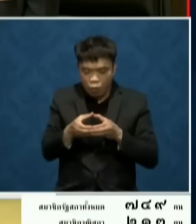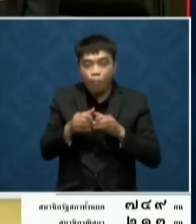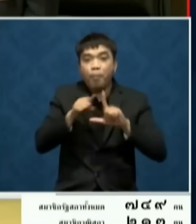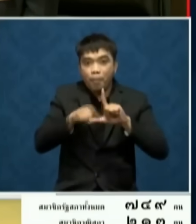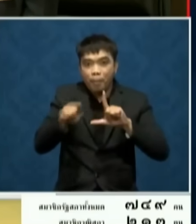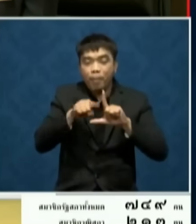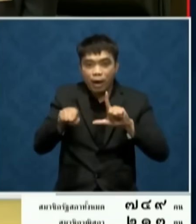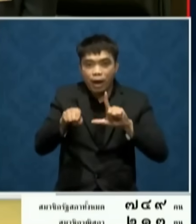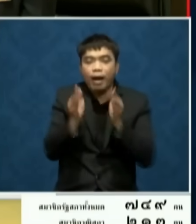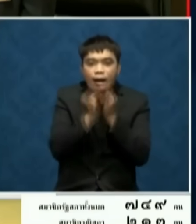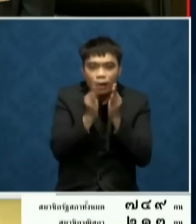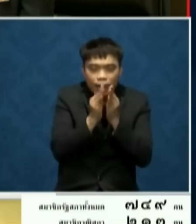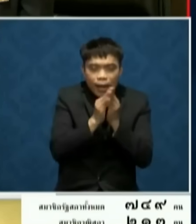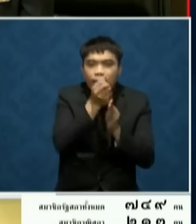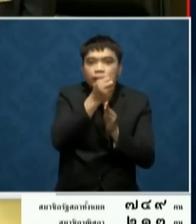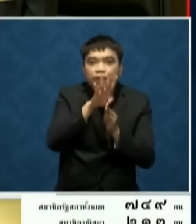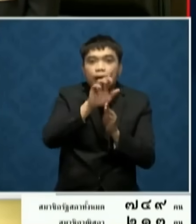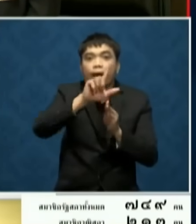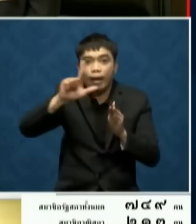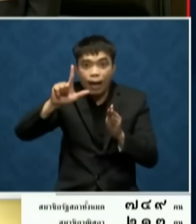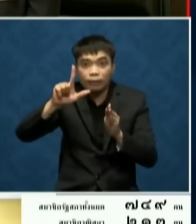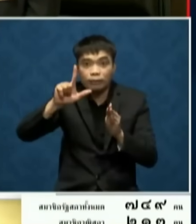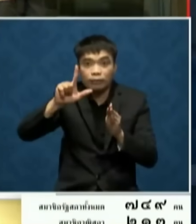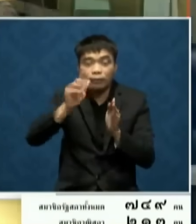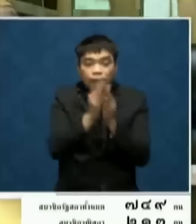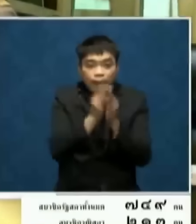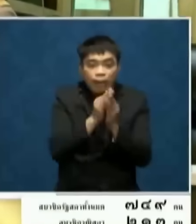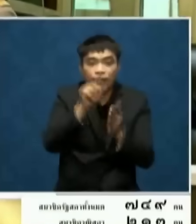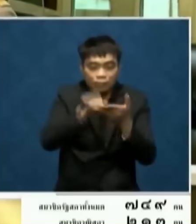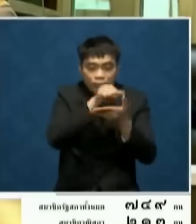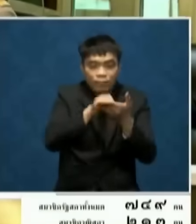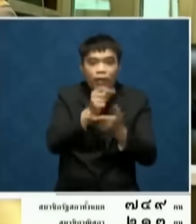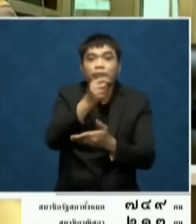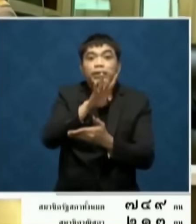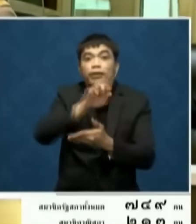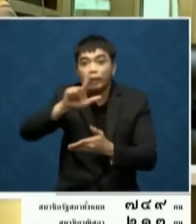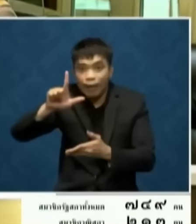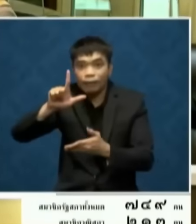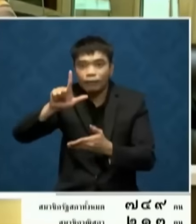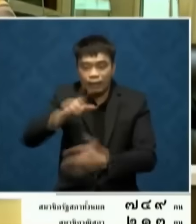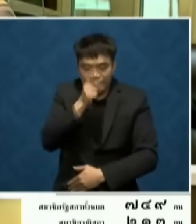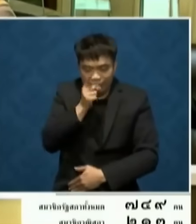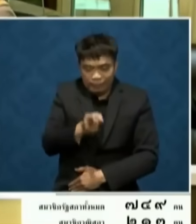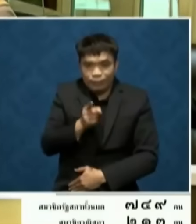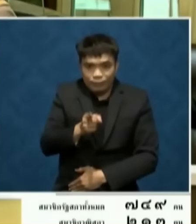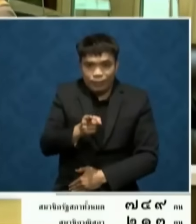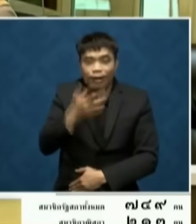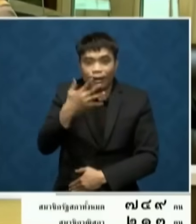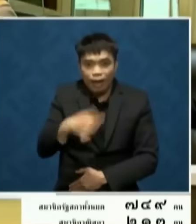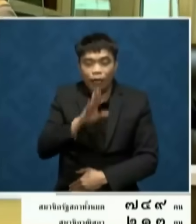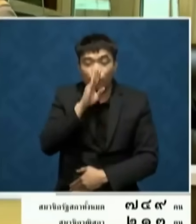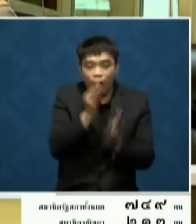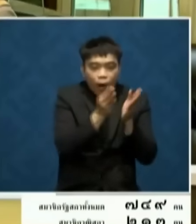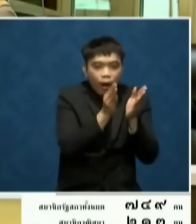นะคะทำผิดรัฐธรรมนูญผมยืนยันหลักการมาโดยตลอดว่าคนที่จะมาเป็นผู้นำประเทศหรือว่าเข้าไปบริหารประเทศเนี่ย